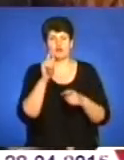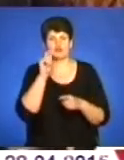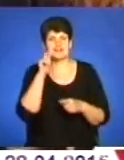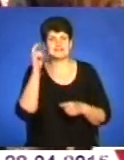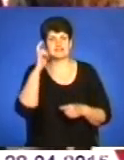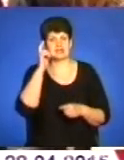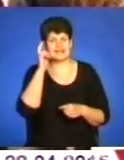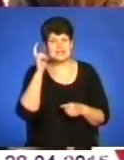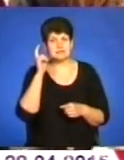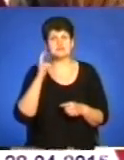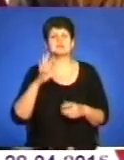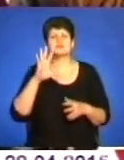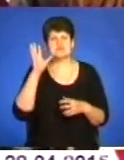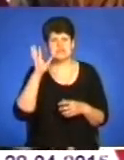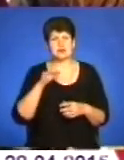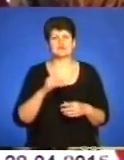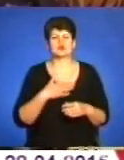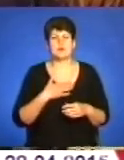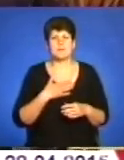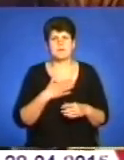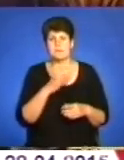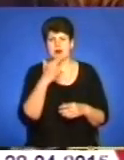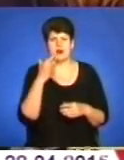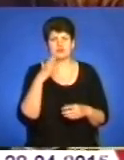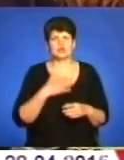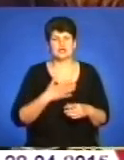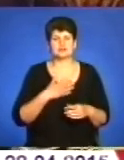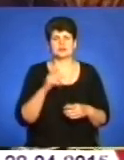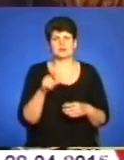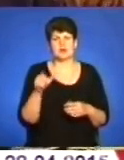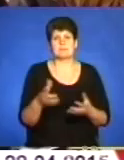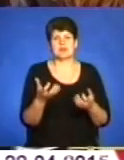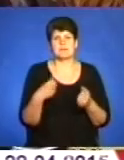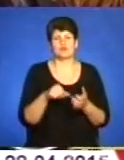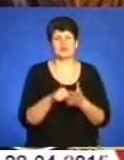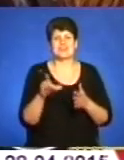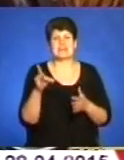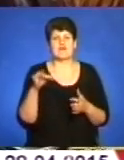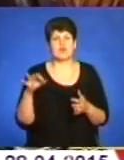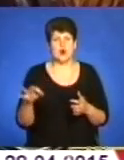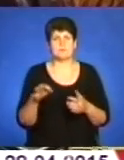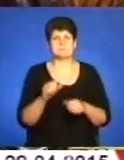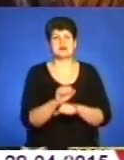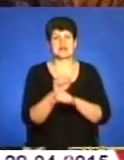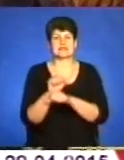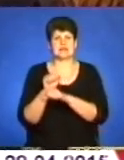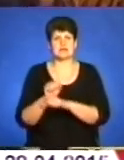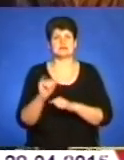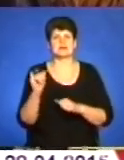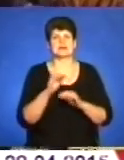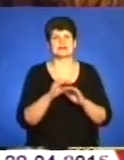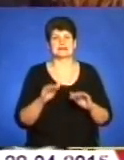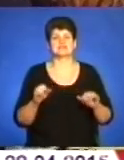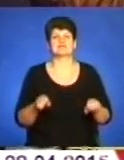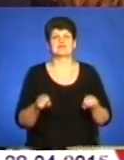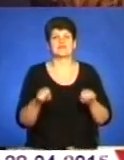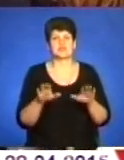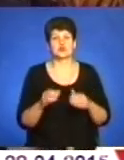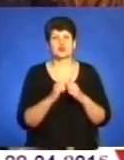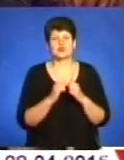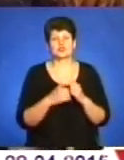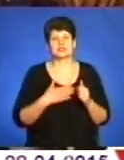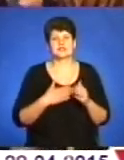знаємо, що дуже багато земляків наших брало участь власне у Євромайдані, і тому діти вирішили, що кожен наш